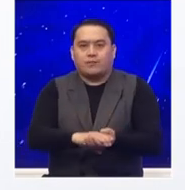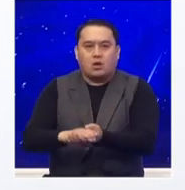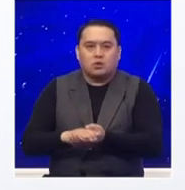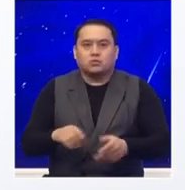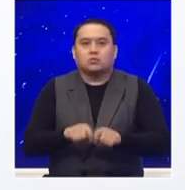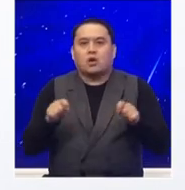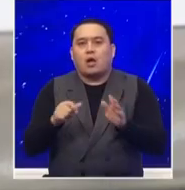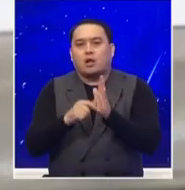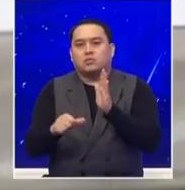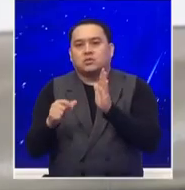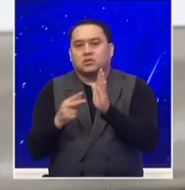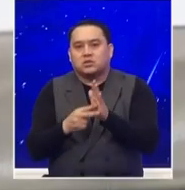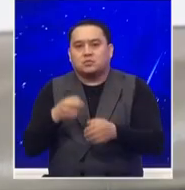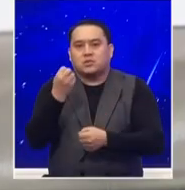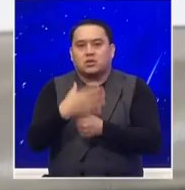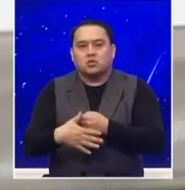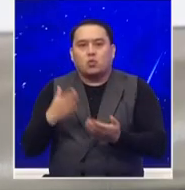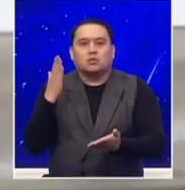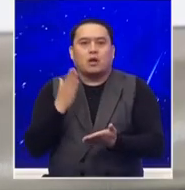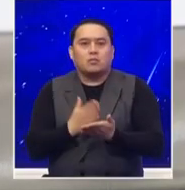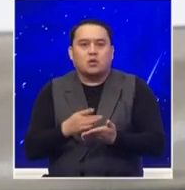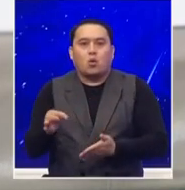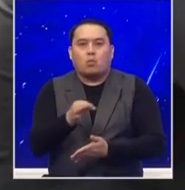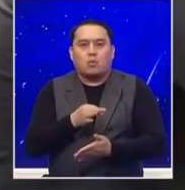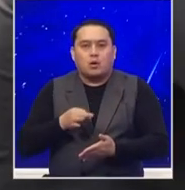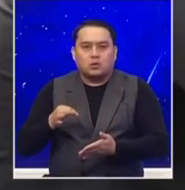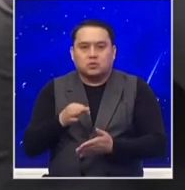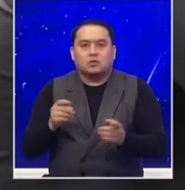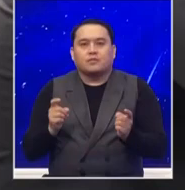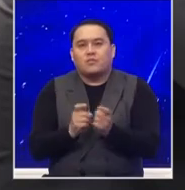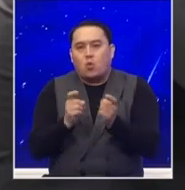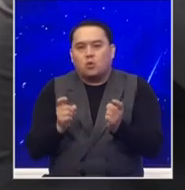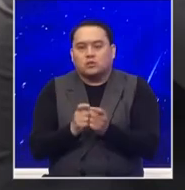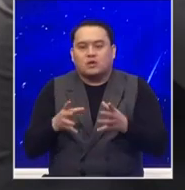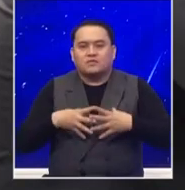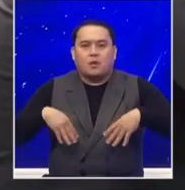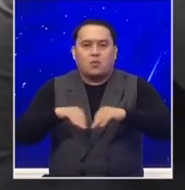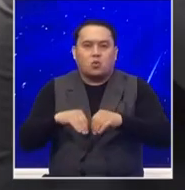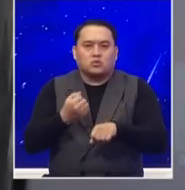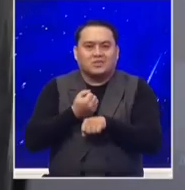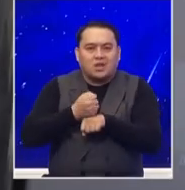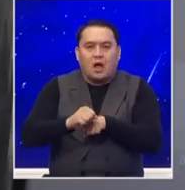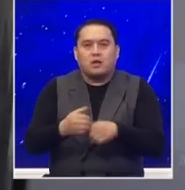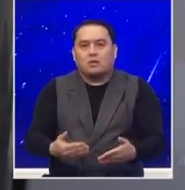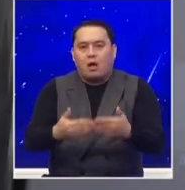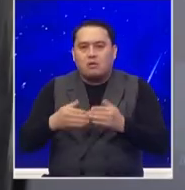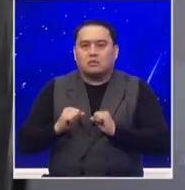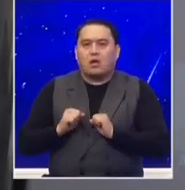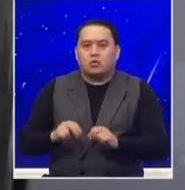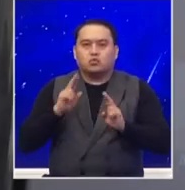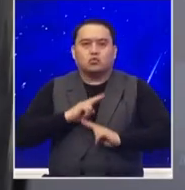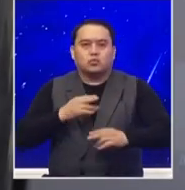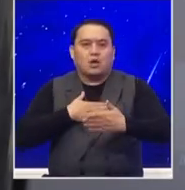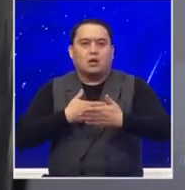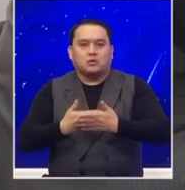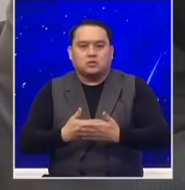құрылған 68 медиация орталығы бар. Олар отбасылық қақтығыстар мен зорлық-зомбылықтың алдын алуда